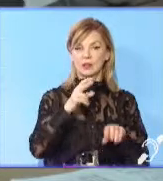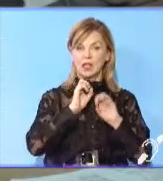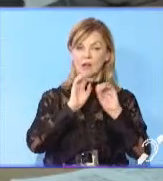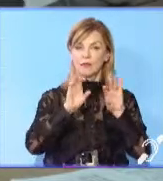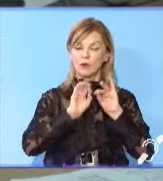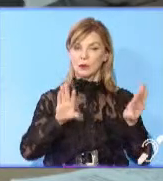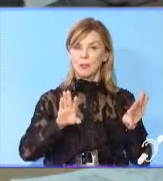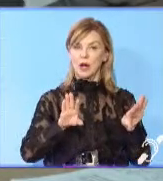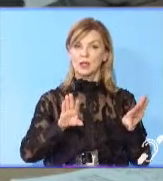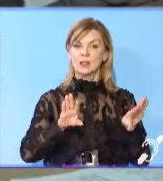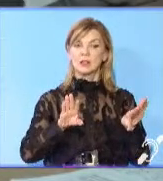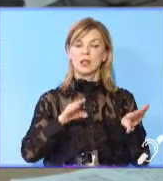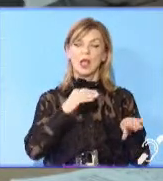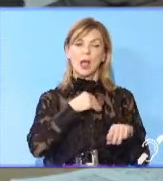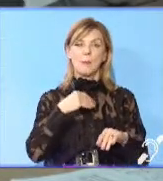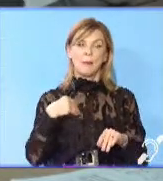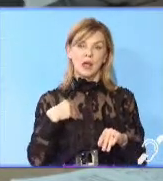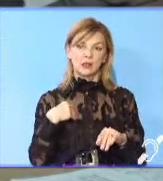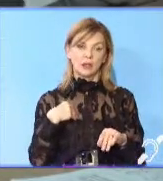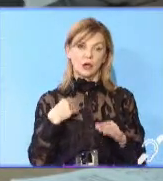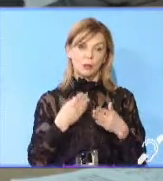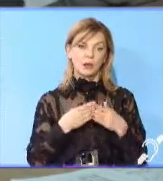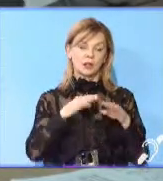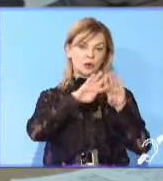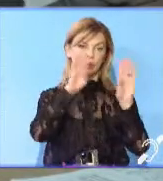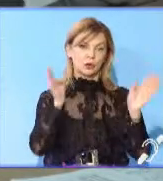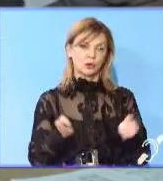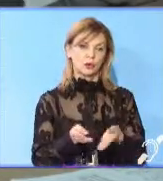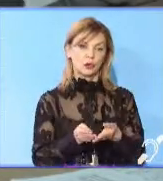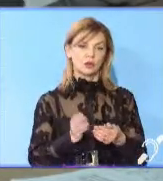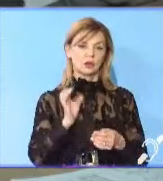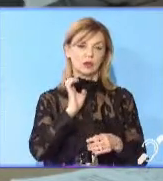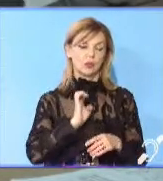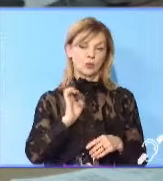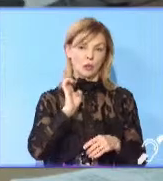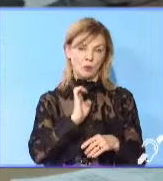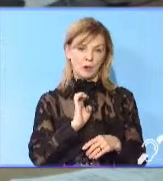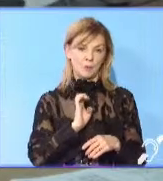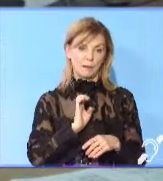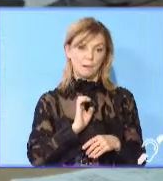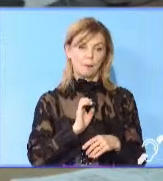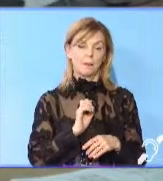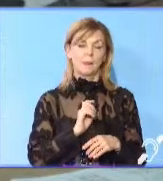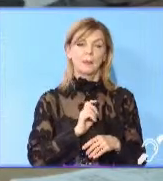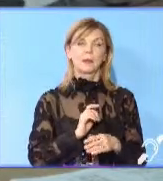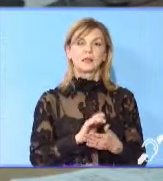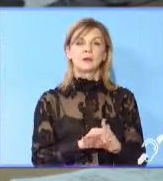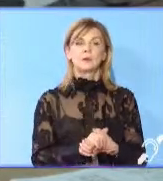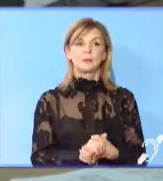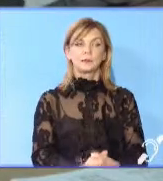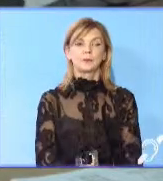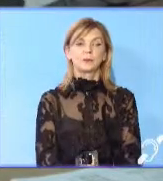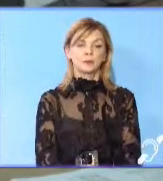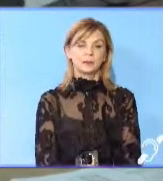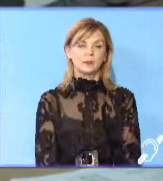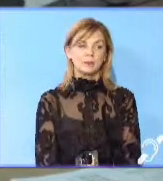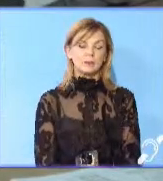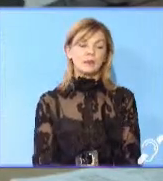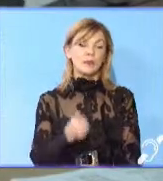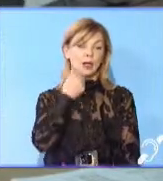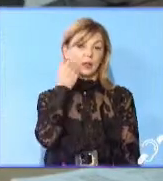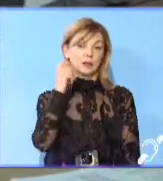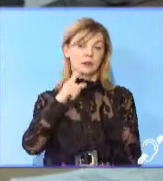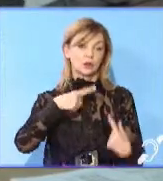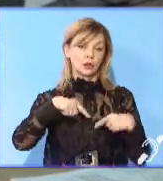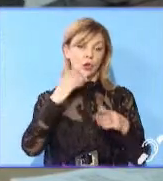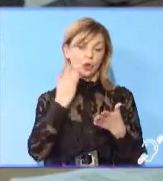despre avertizări la nivelul întregului continent. Ca să nu ne ia prin surprindere. Ca să nu ne ia prin surprindere atunci când noi